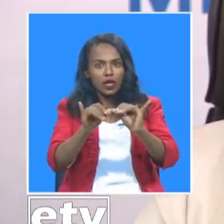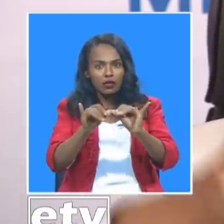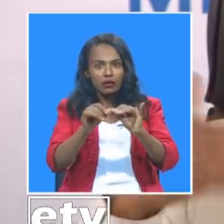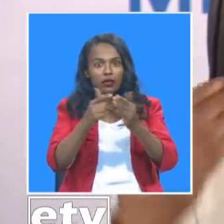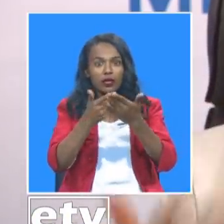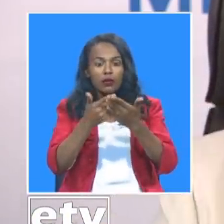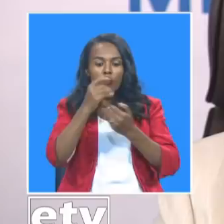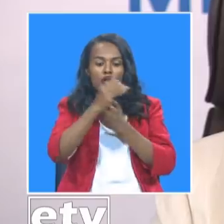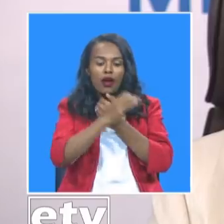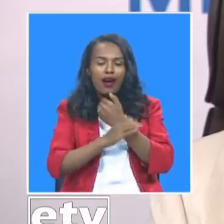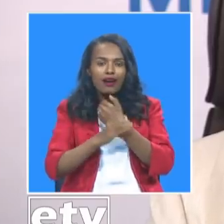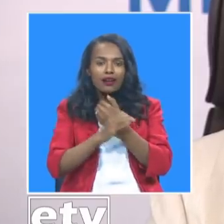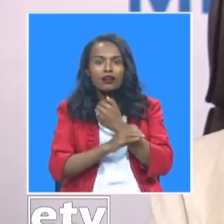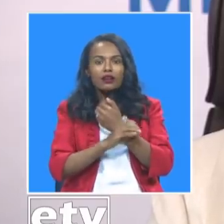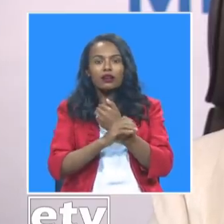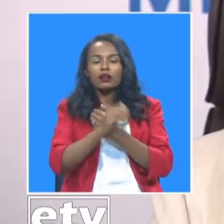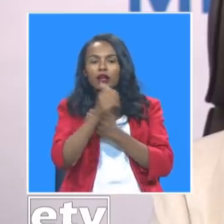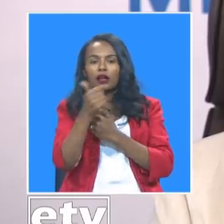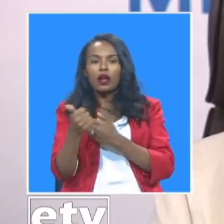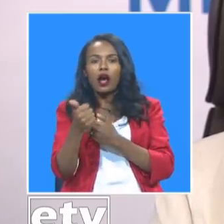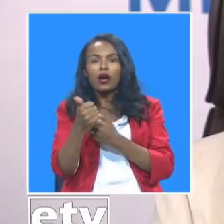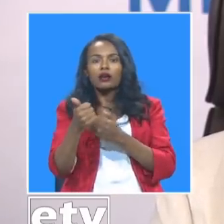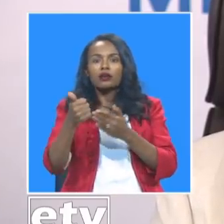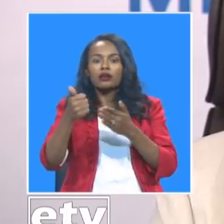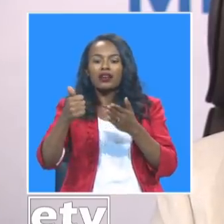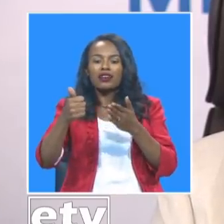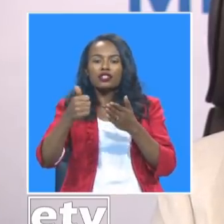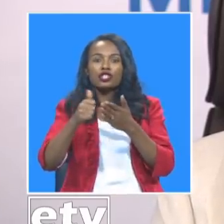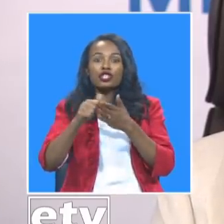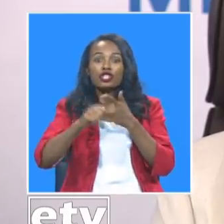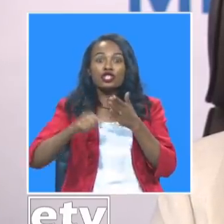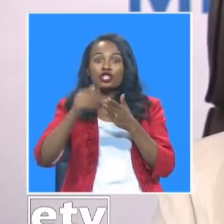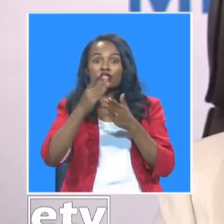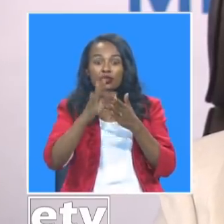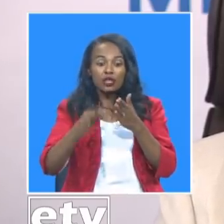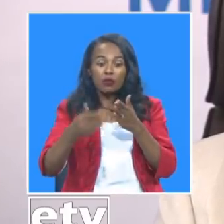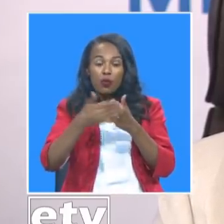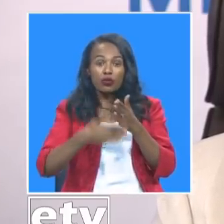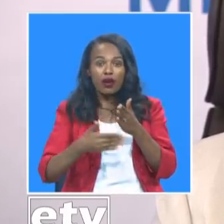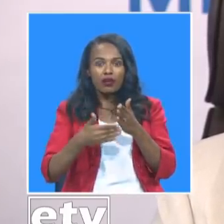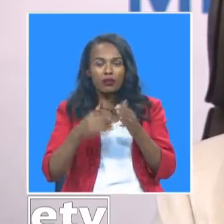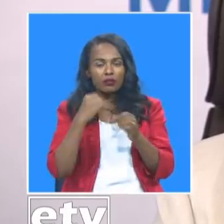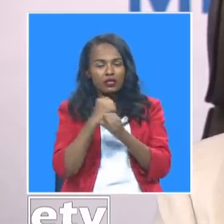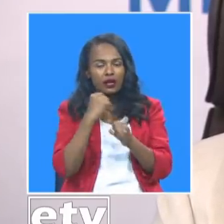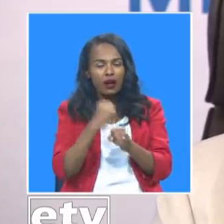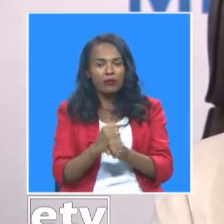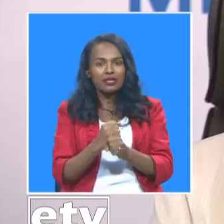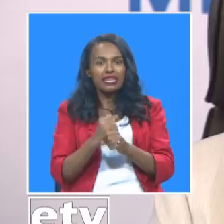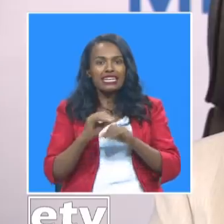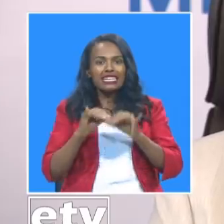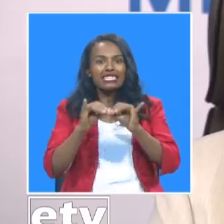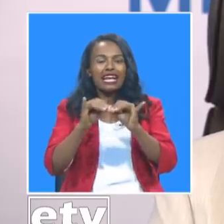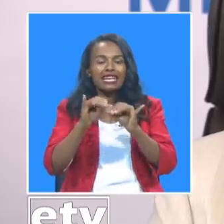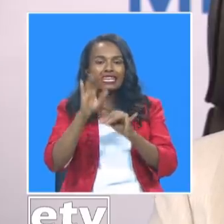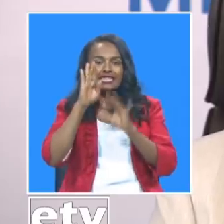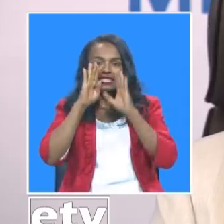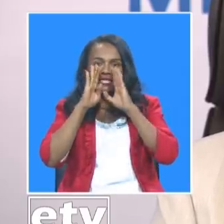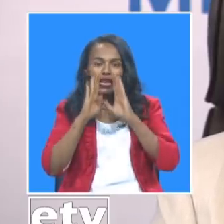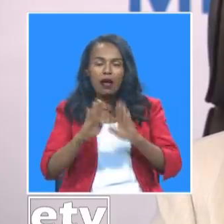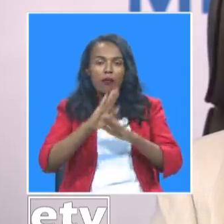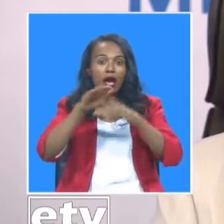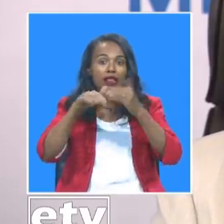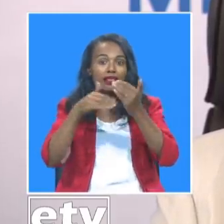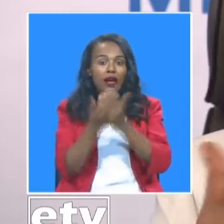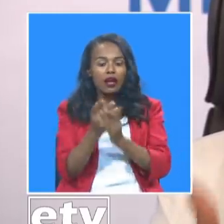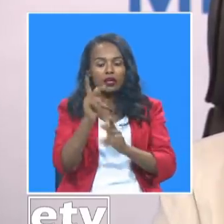ደግሞ ለሀገር ደግሞ ሌላ ቤንችማርኪንግ የሚሰራበት አልቲሜትሊ ለዘላቂ ሰላማችንና